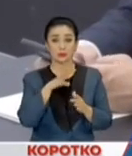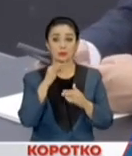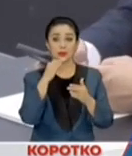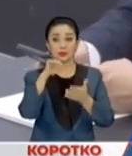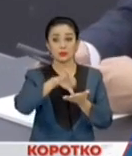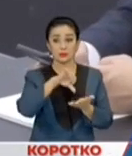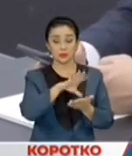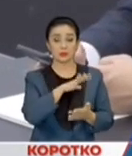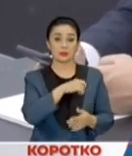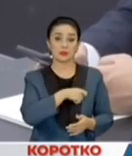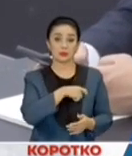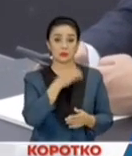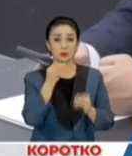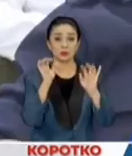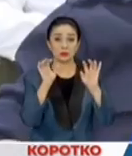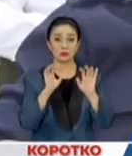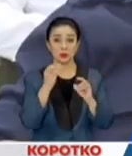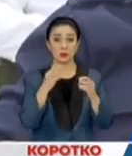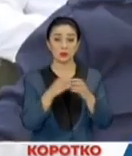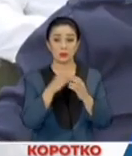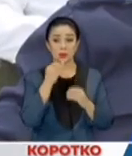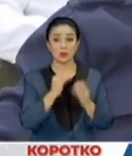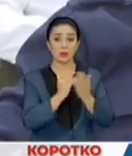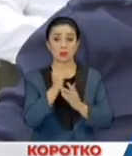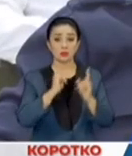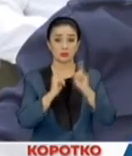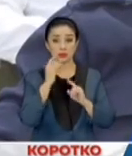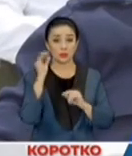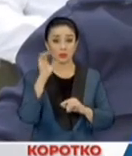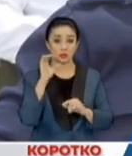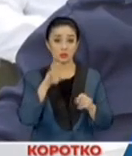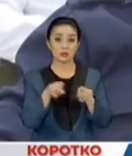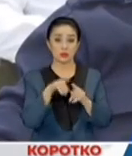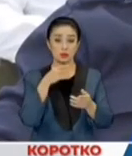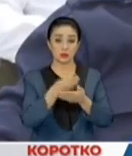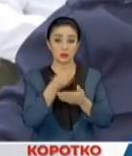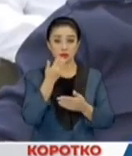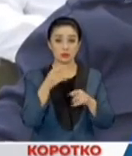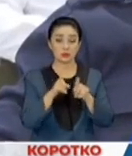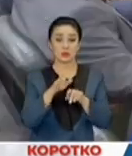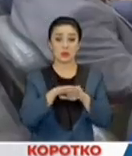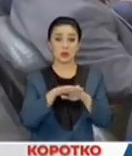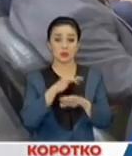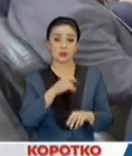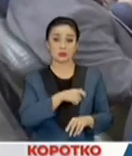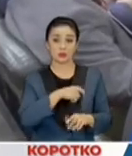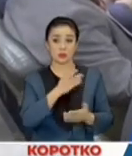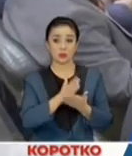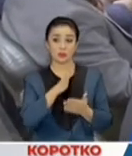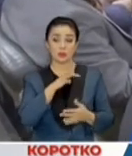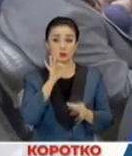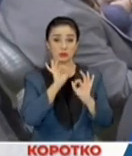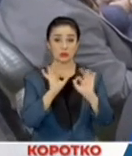представлены кандидаты в депутаты Законодательной палаты Оли Маджлиса Республики Узбекистан, а также местные кенгяши народных депутатов. Также была